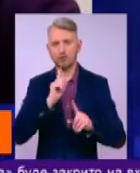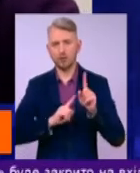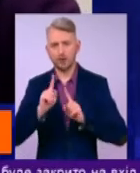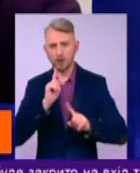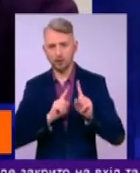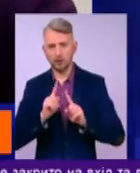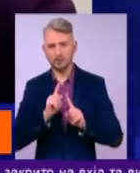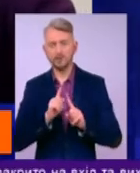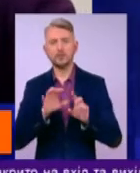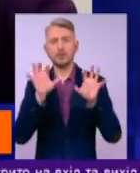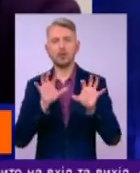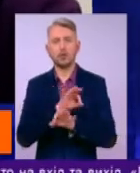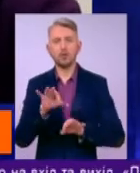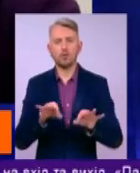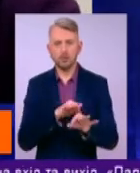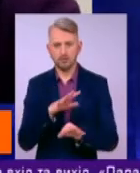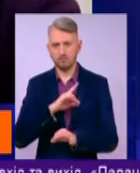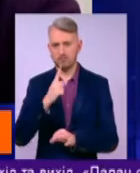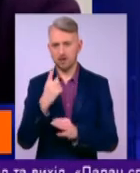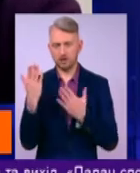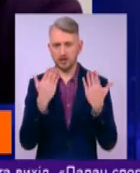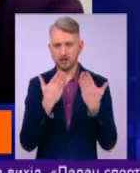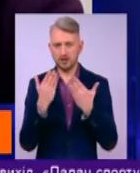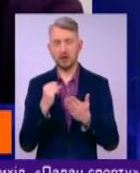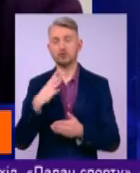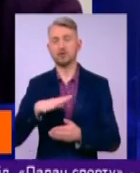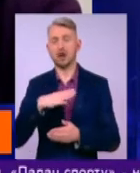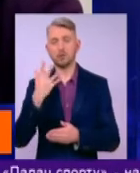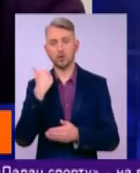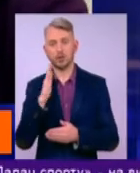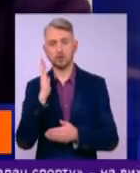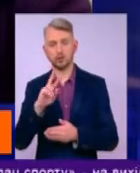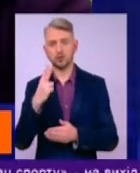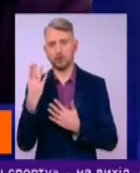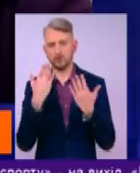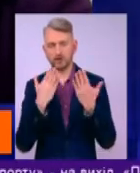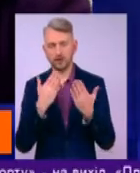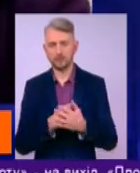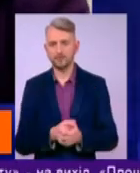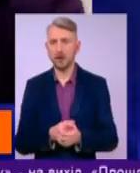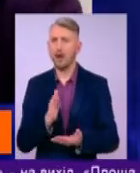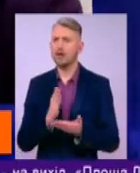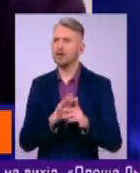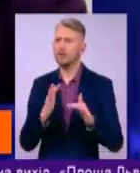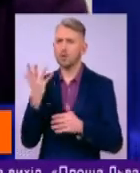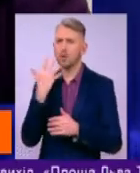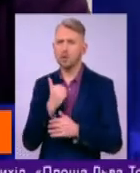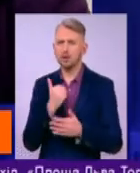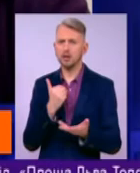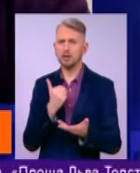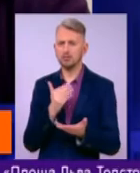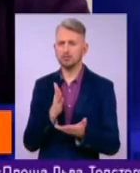Радою, законопроект пройшов перше читання і чекаємо, коли піде на друге. Є випадки, коли все-таки